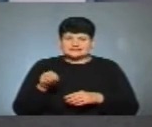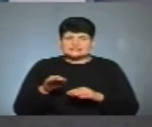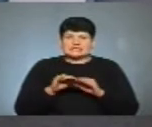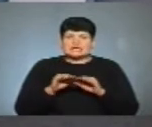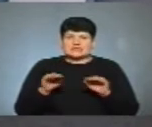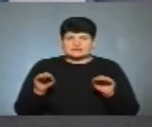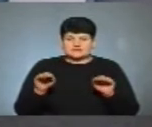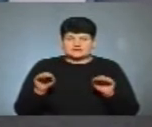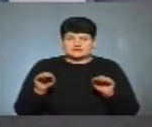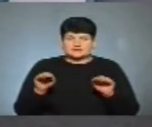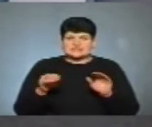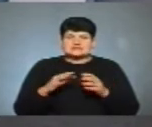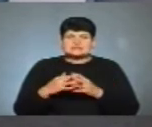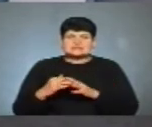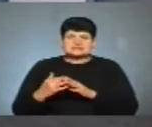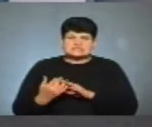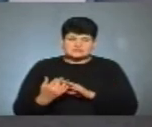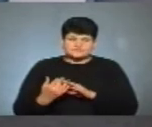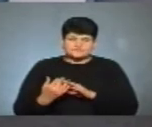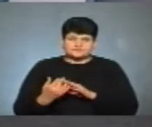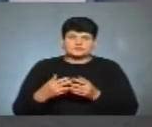рівні сіл. Тобто,